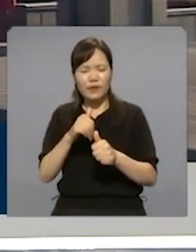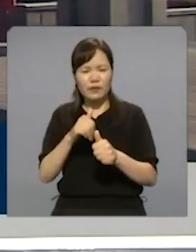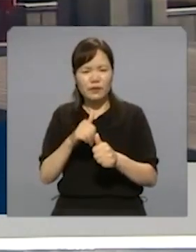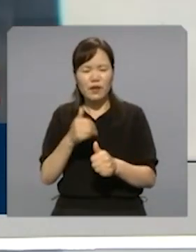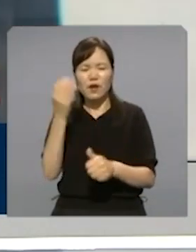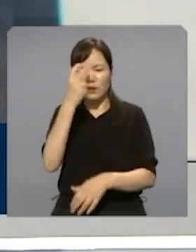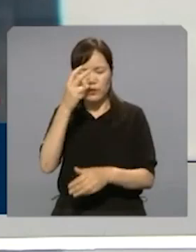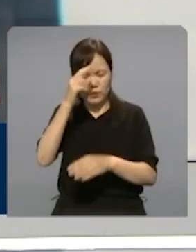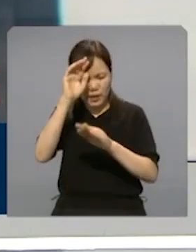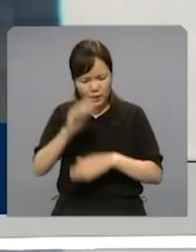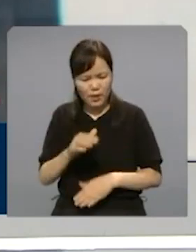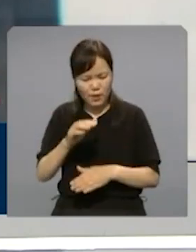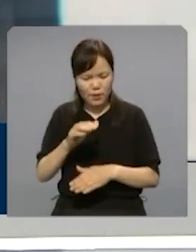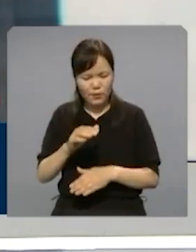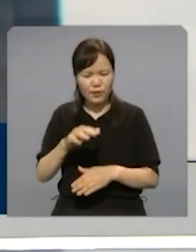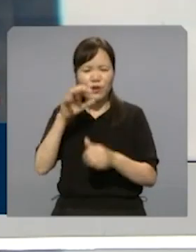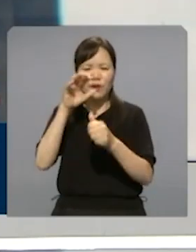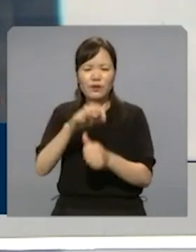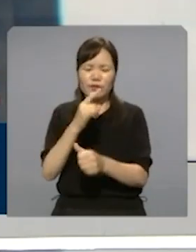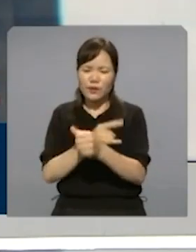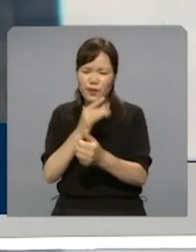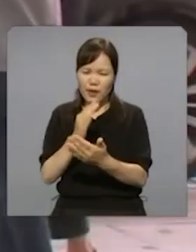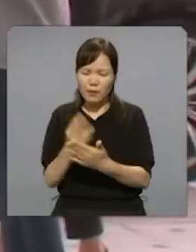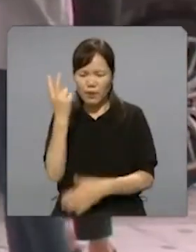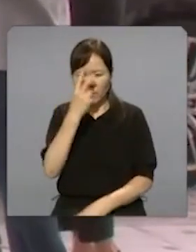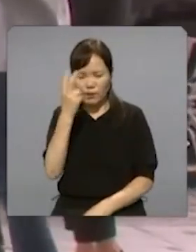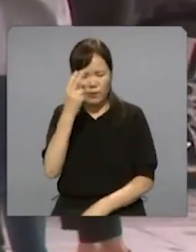검토할 계획입니다. 이상호 기자입니다.